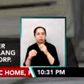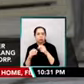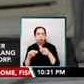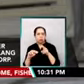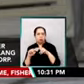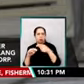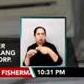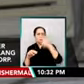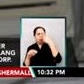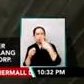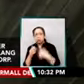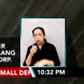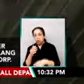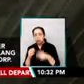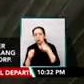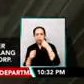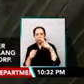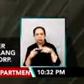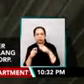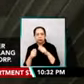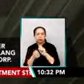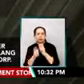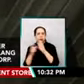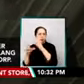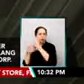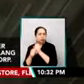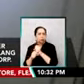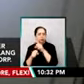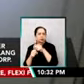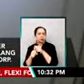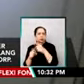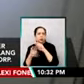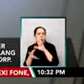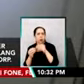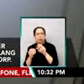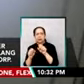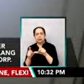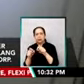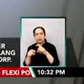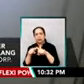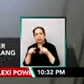cost bunsod ng pagkuha ng kuryente sa Wholesale Electricity Spot Market o WESEM.